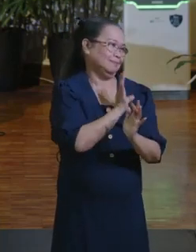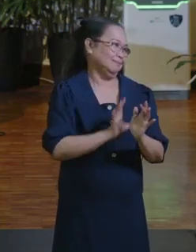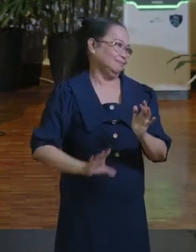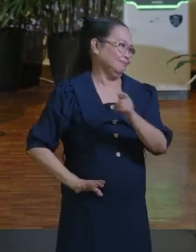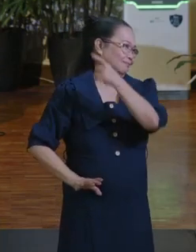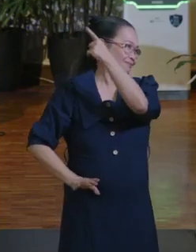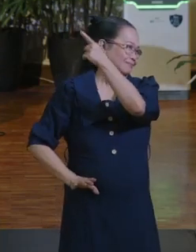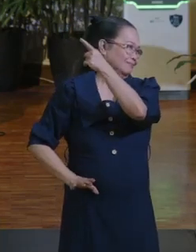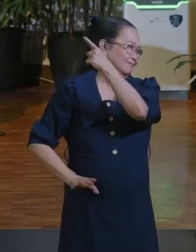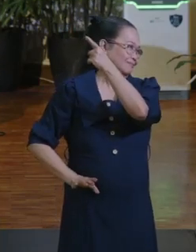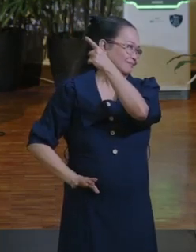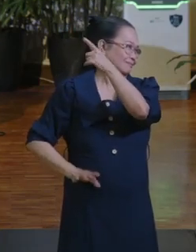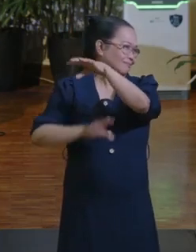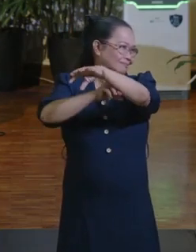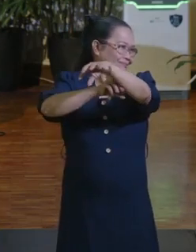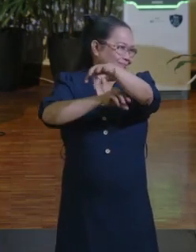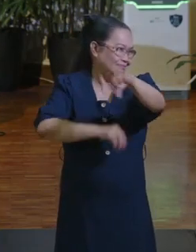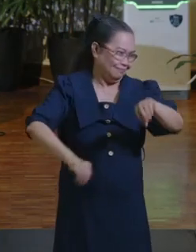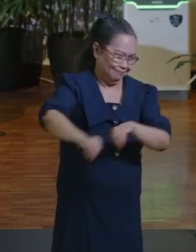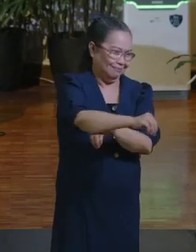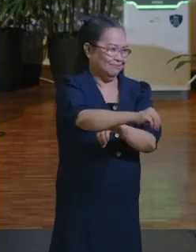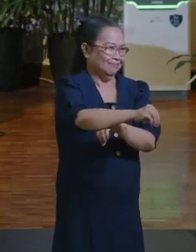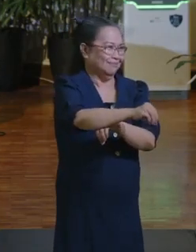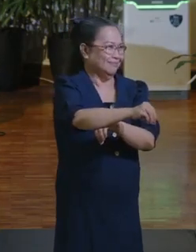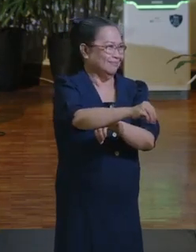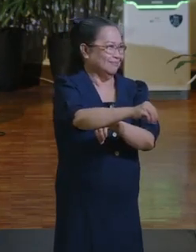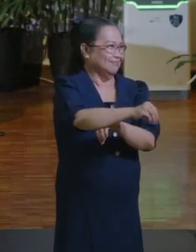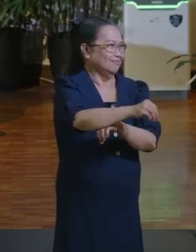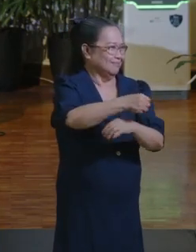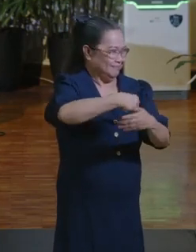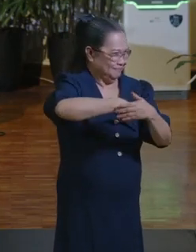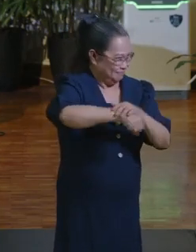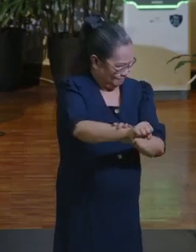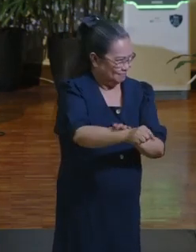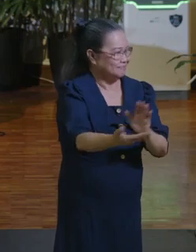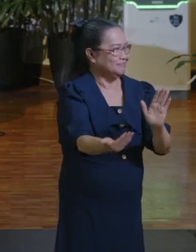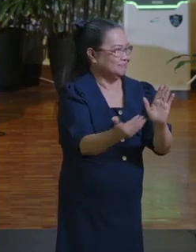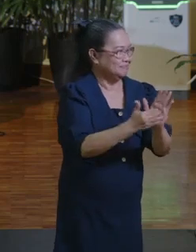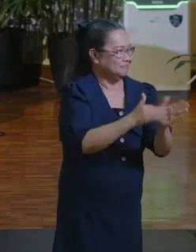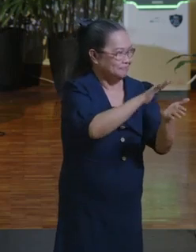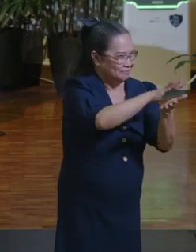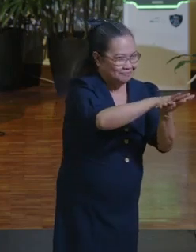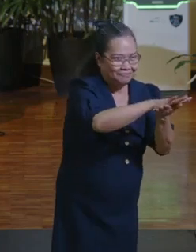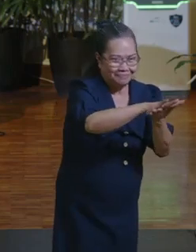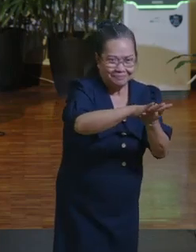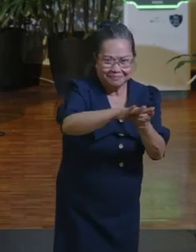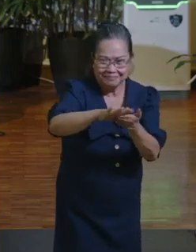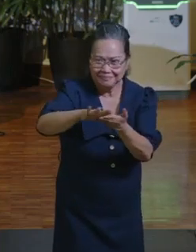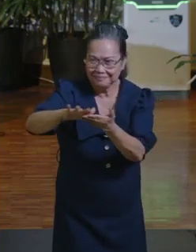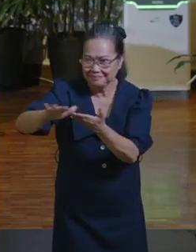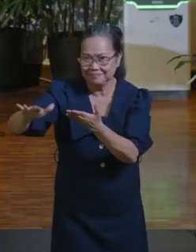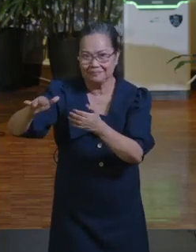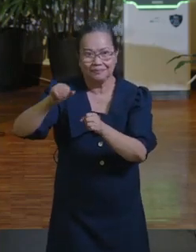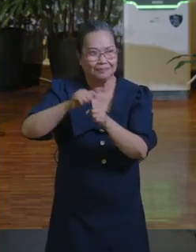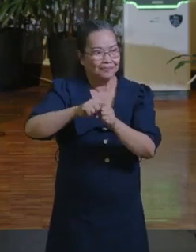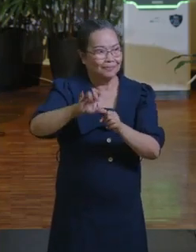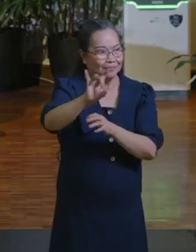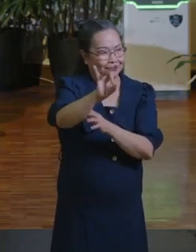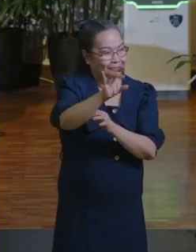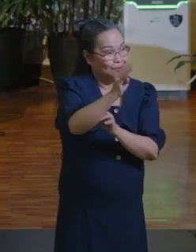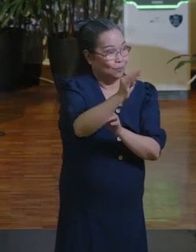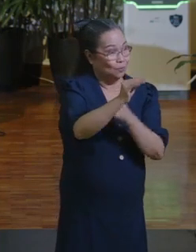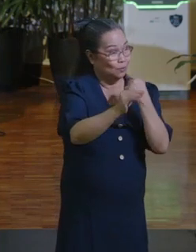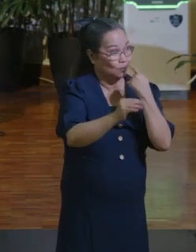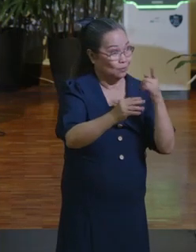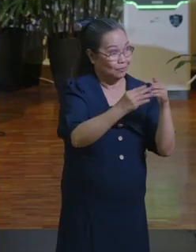lahat. We are born of God. That's why, sabi sa Romans 8:14, for all who